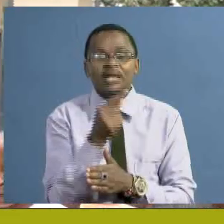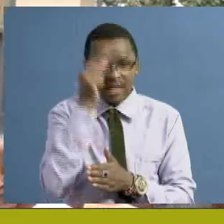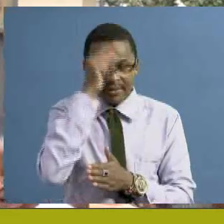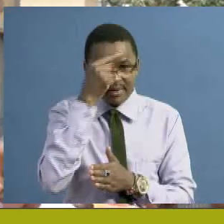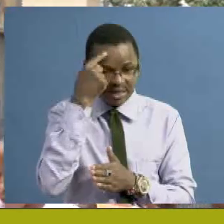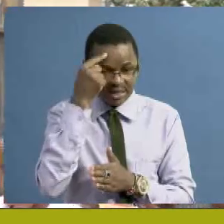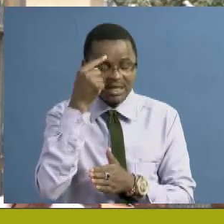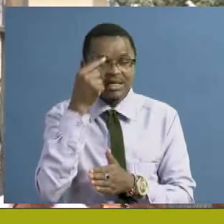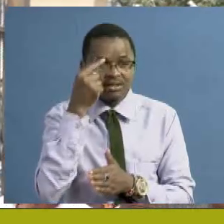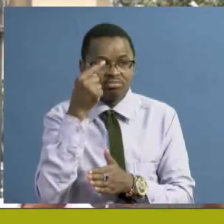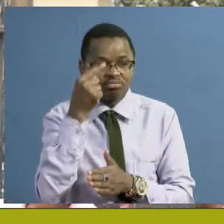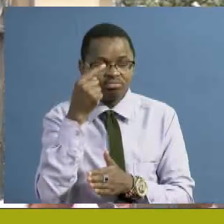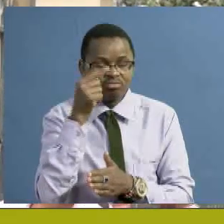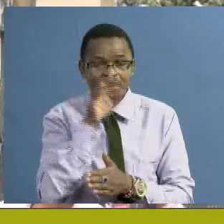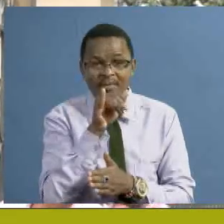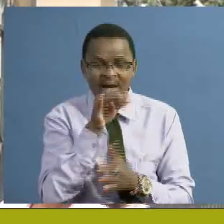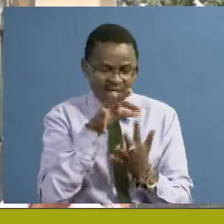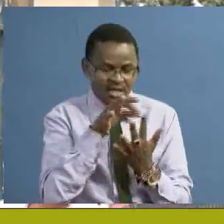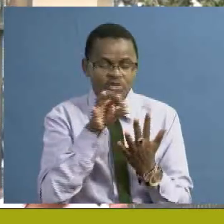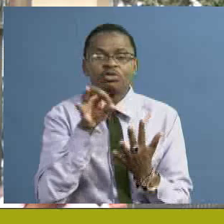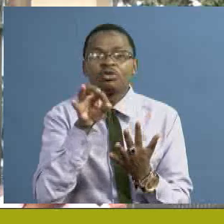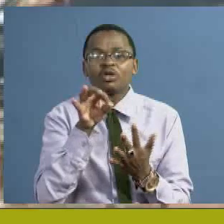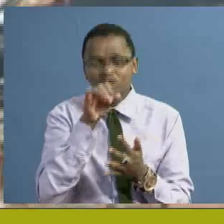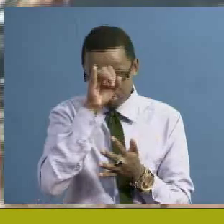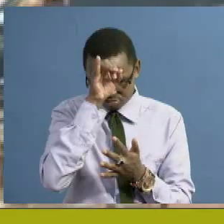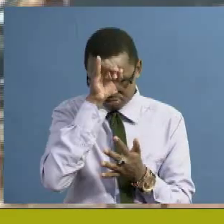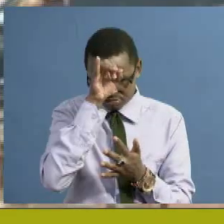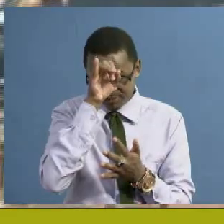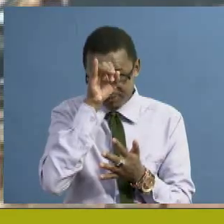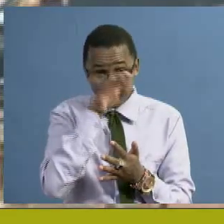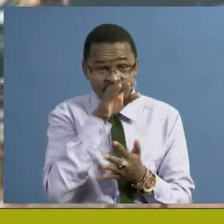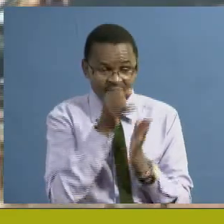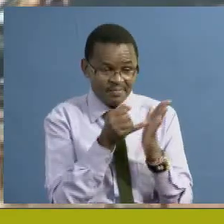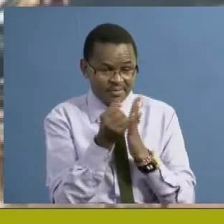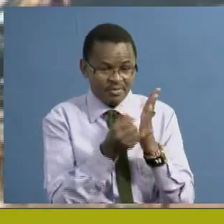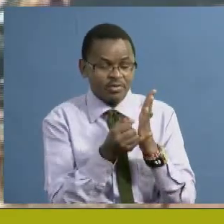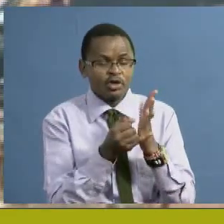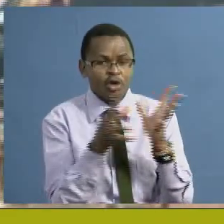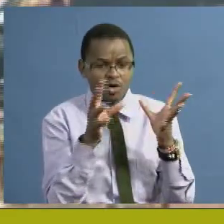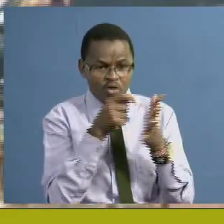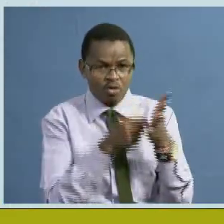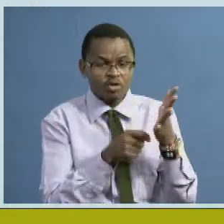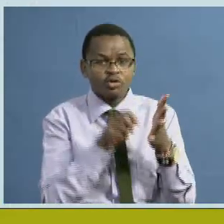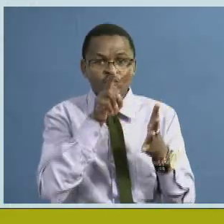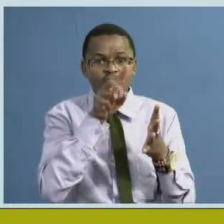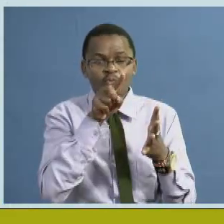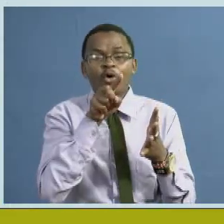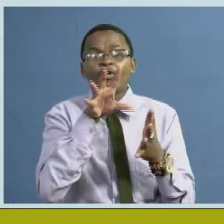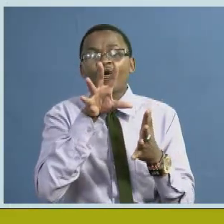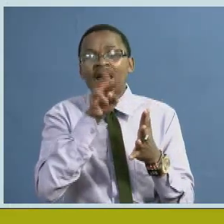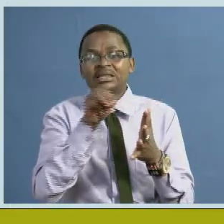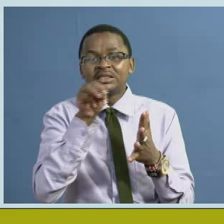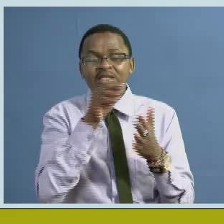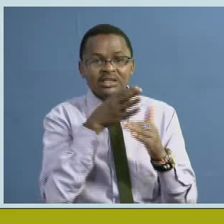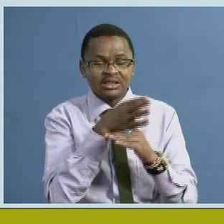shot itself in the foot by choosing to ignore. Mradi huu utagharimu shilingi trilioni 2.5,